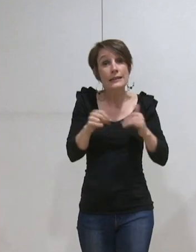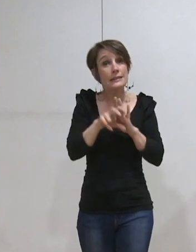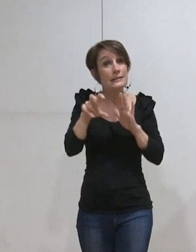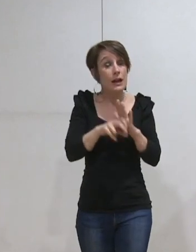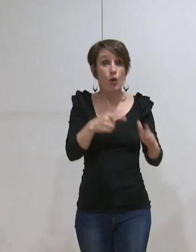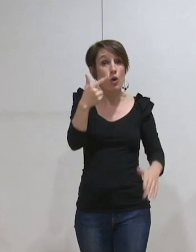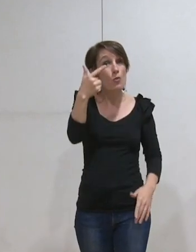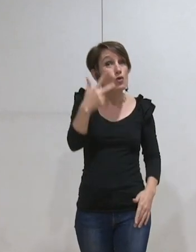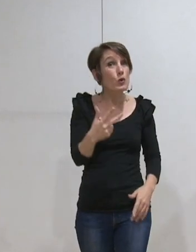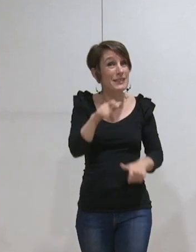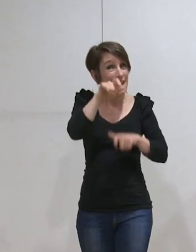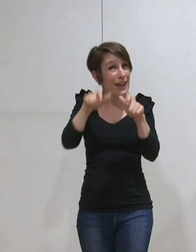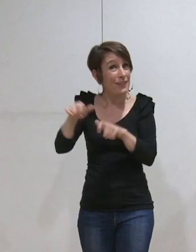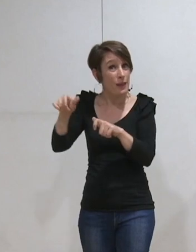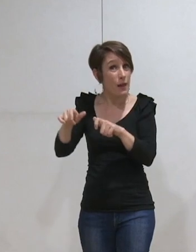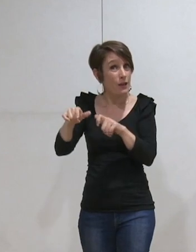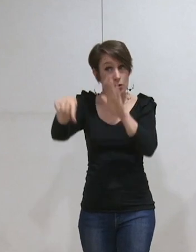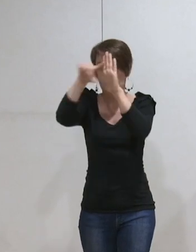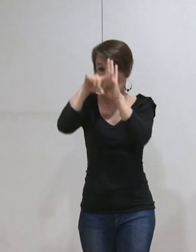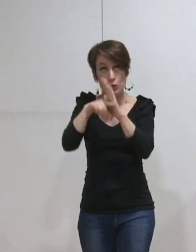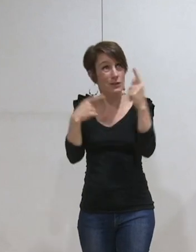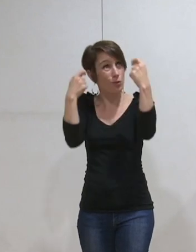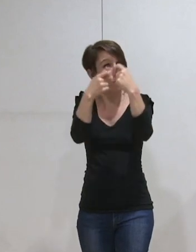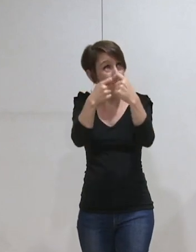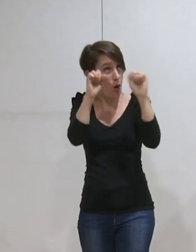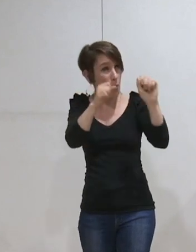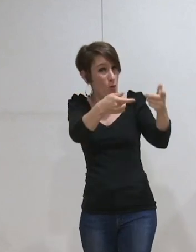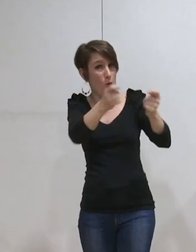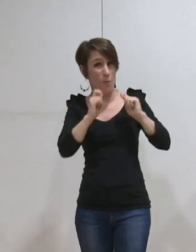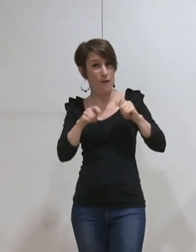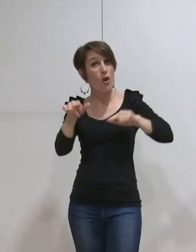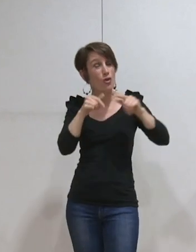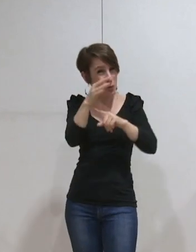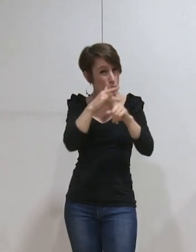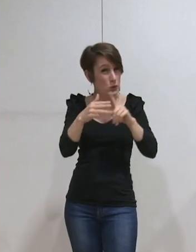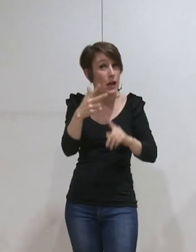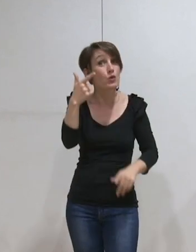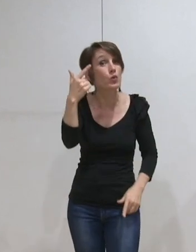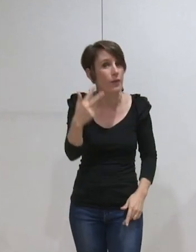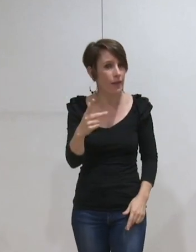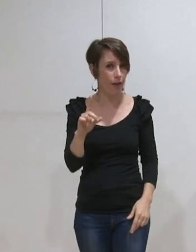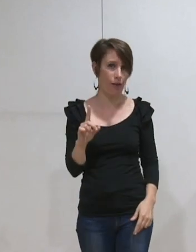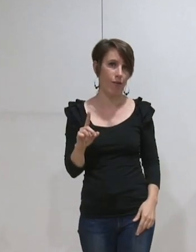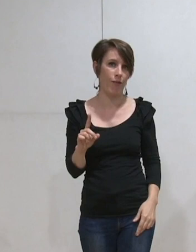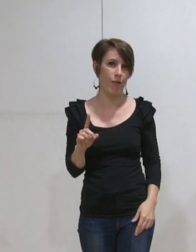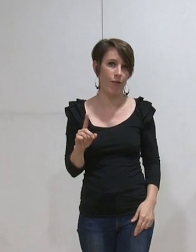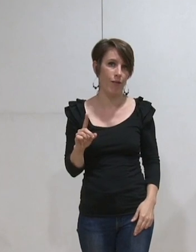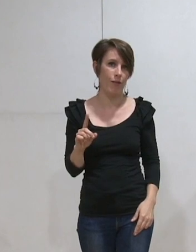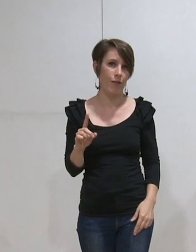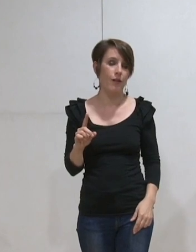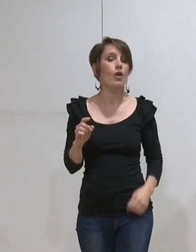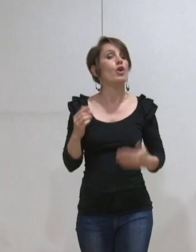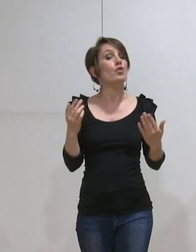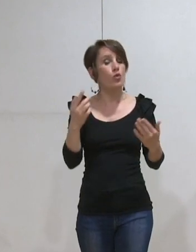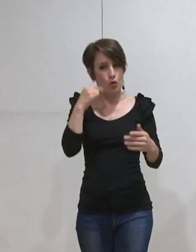d'éligibilité pour accéder au logement social donc pour nous la politique du du